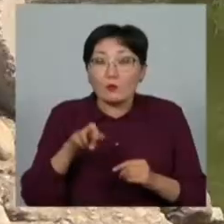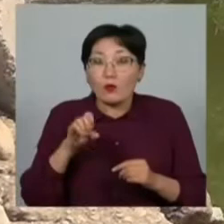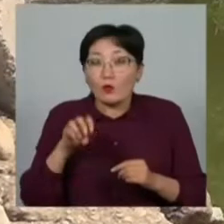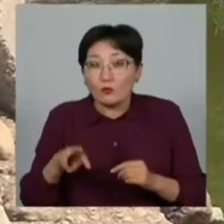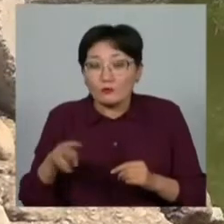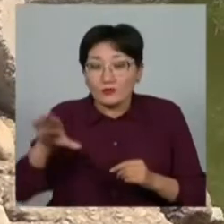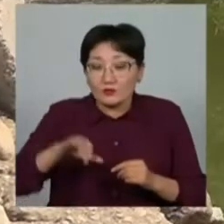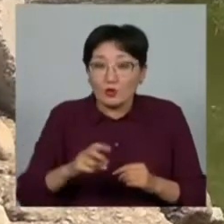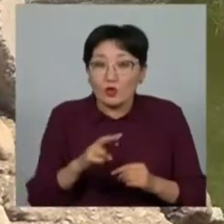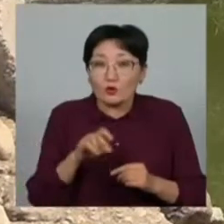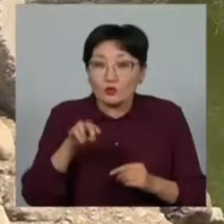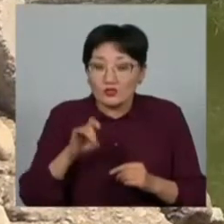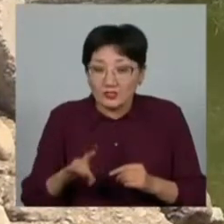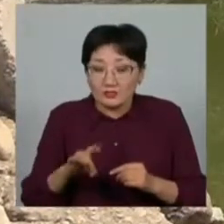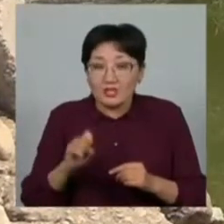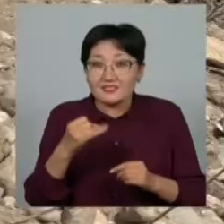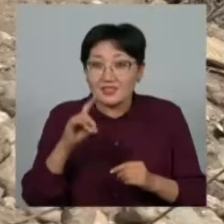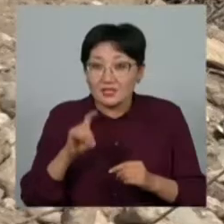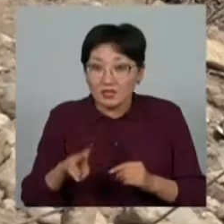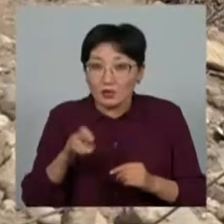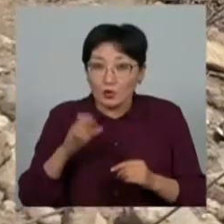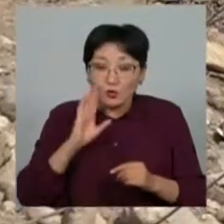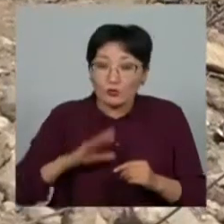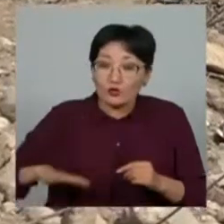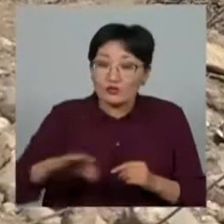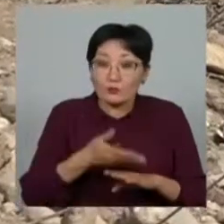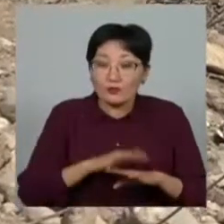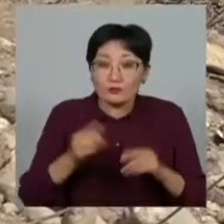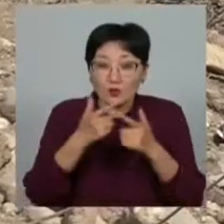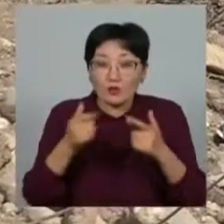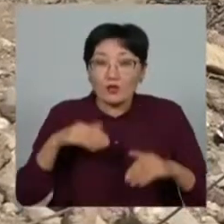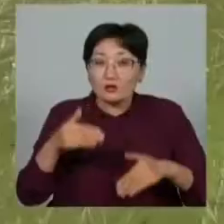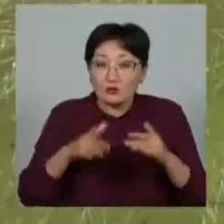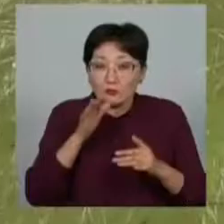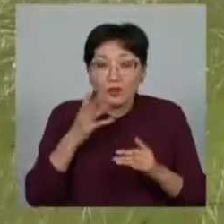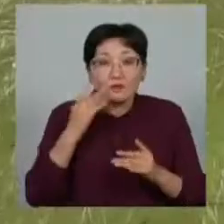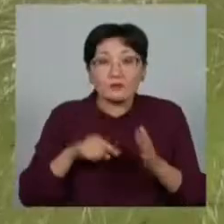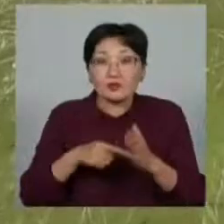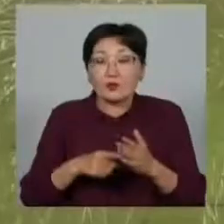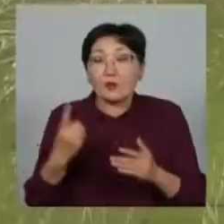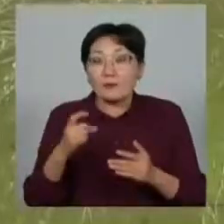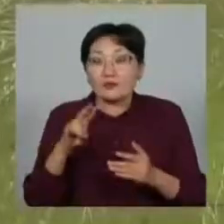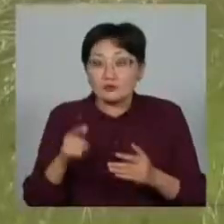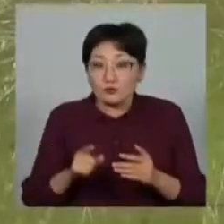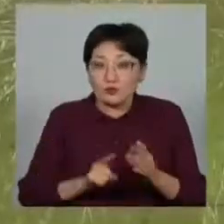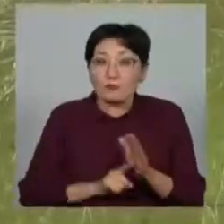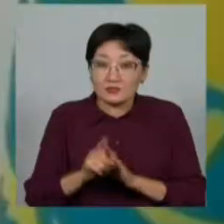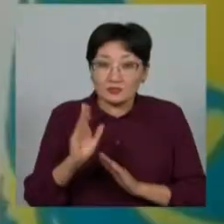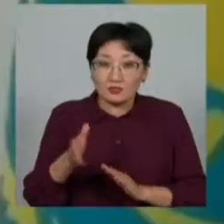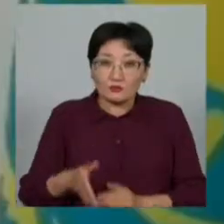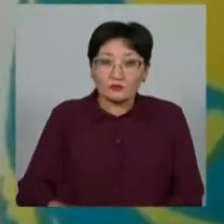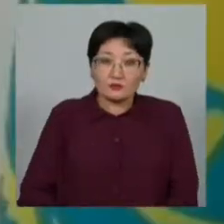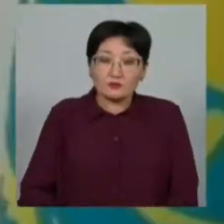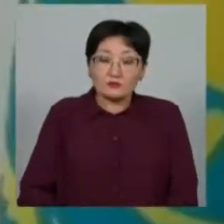мен Гүлдер саябағы және Сайран көлі. Төтеншеліктердің хабарлауынша, шомылу уақыты Алматыда 1 маусымда басталады. В